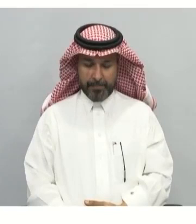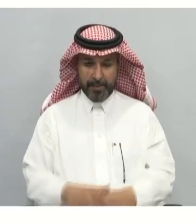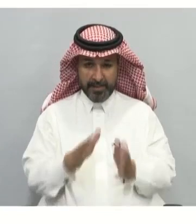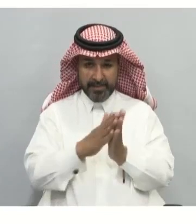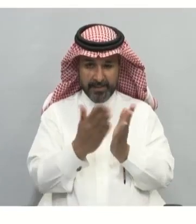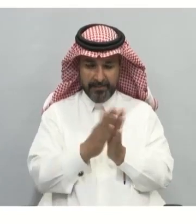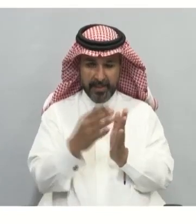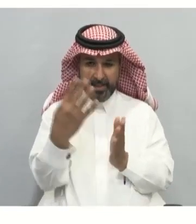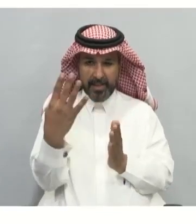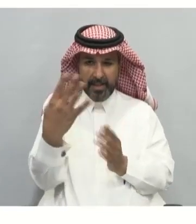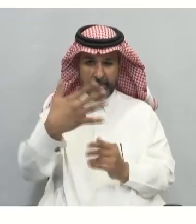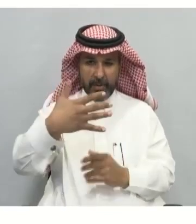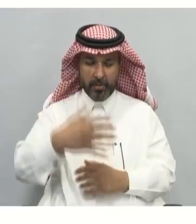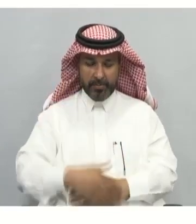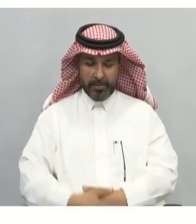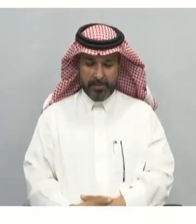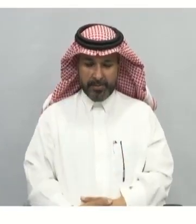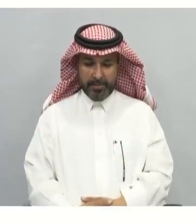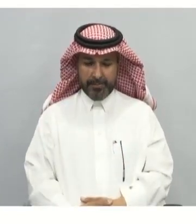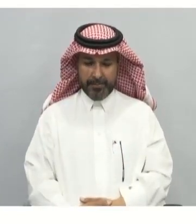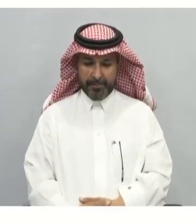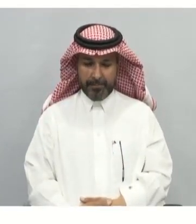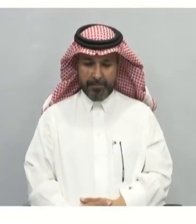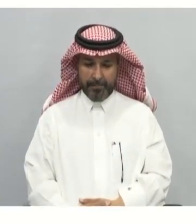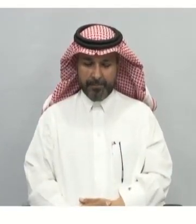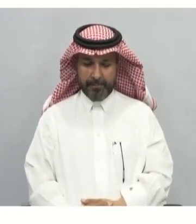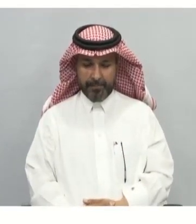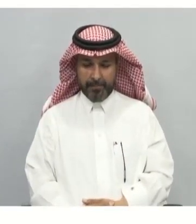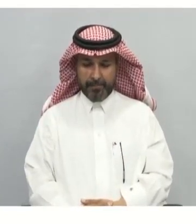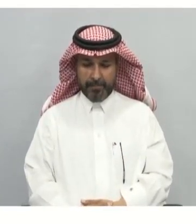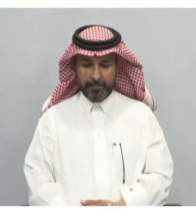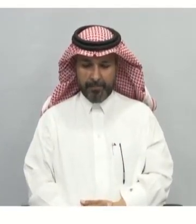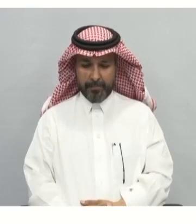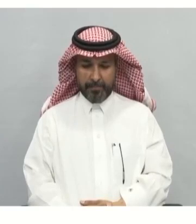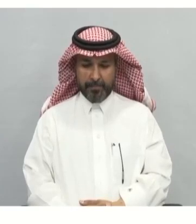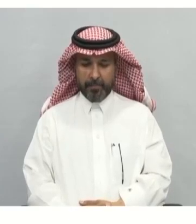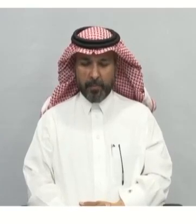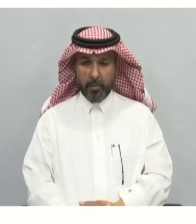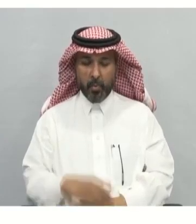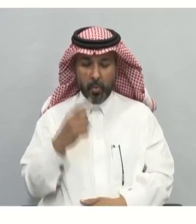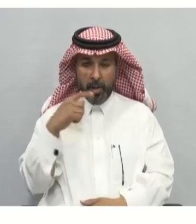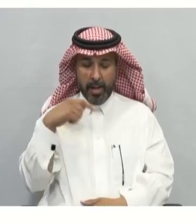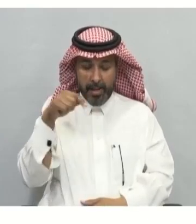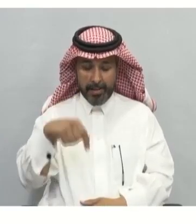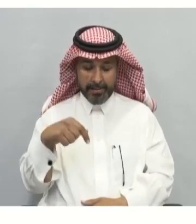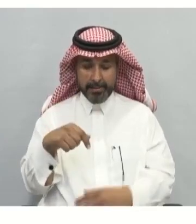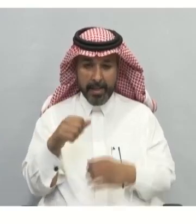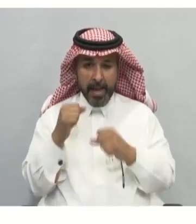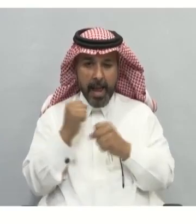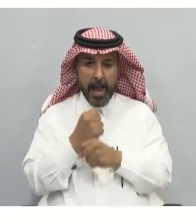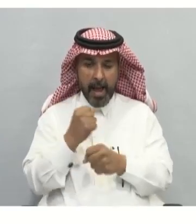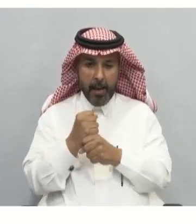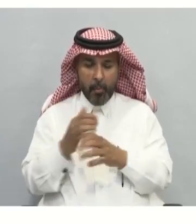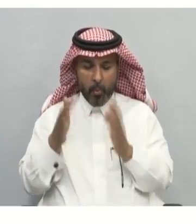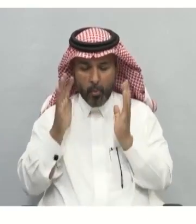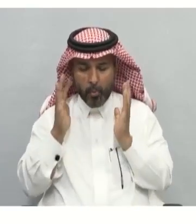54 عن ابي هريره رضي الله عنه قال قال رسول الله صلى الله عليه وسلم لن ينج احدا منكم